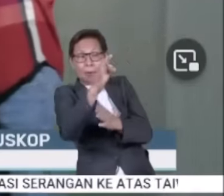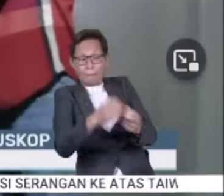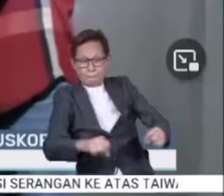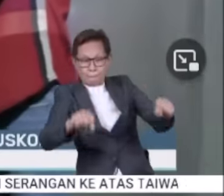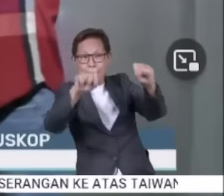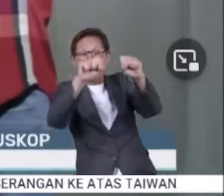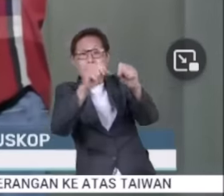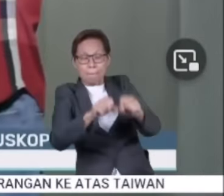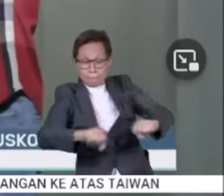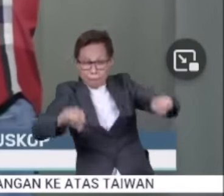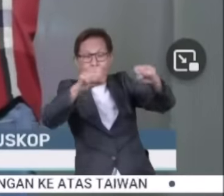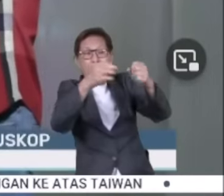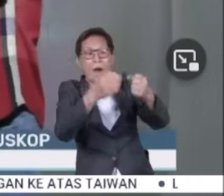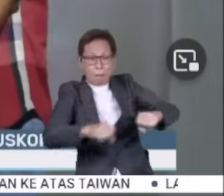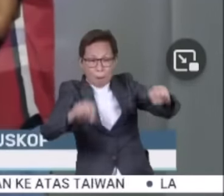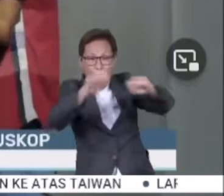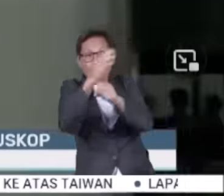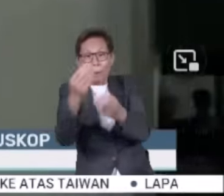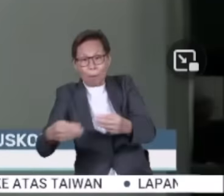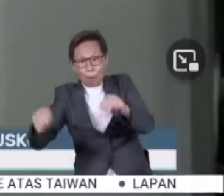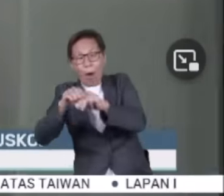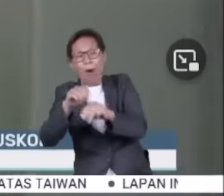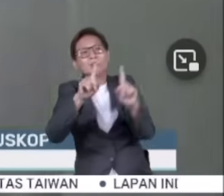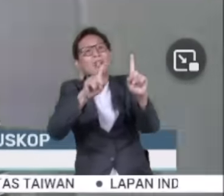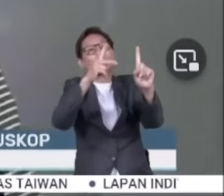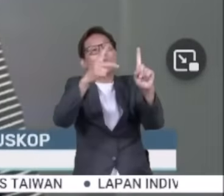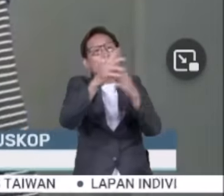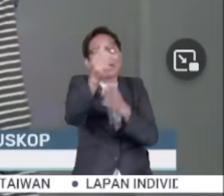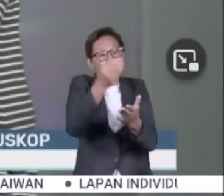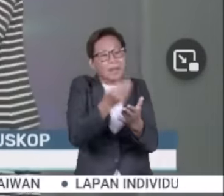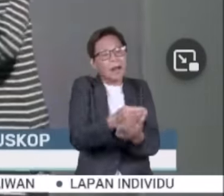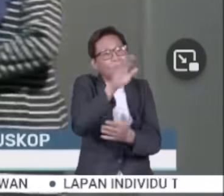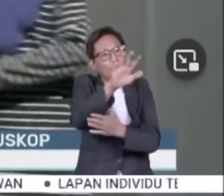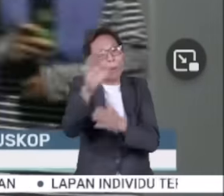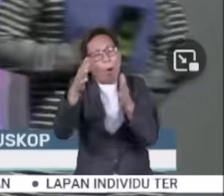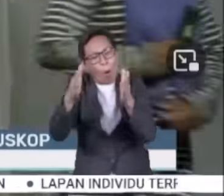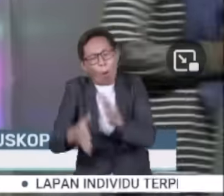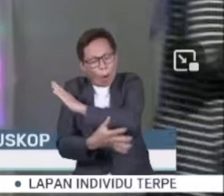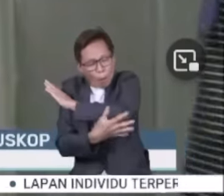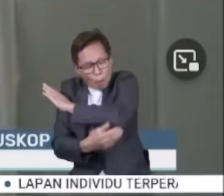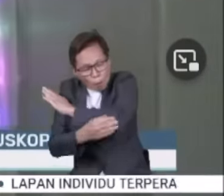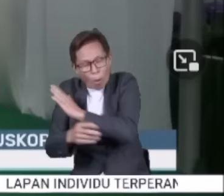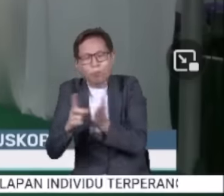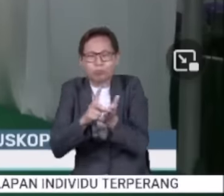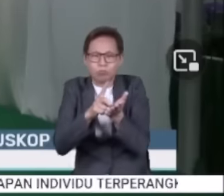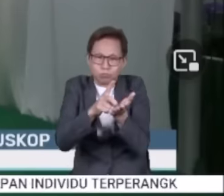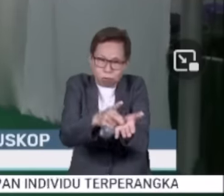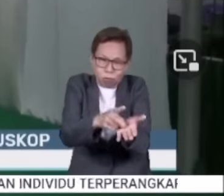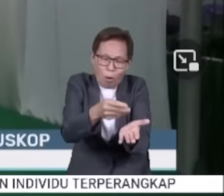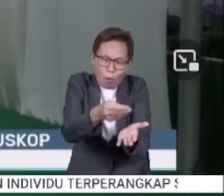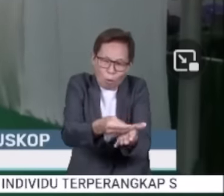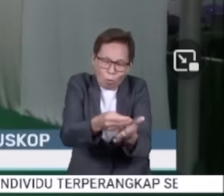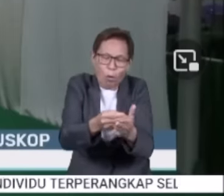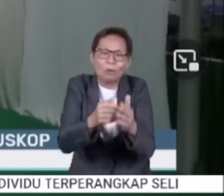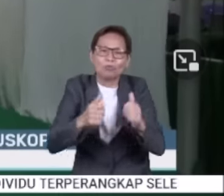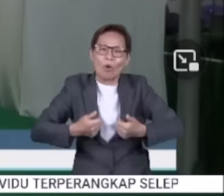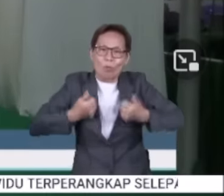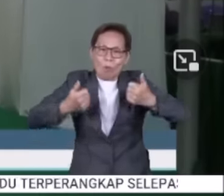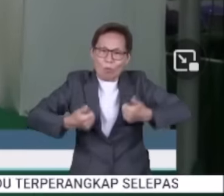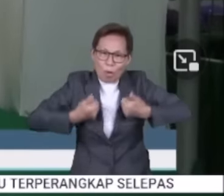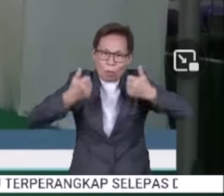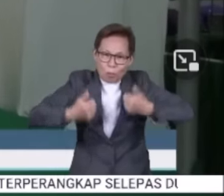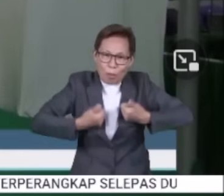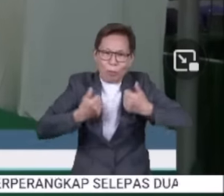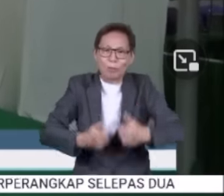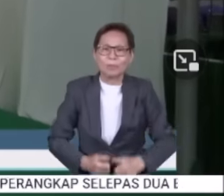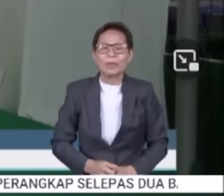surau menerima sumbangan wang tunai RM1,000 serta 55 asnaf turut menerima duit raya. Selaku ahli jawatan kuasa